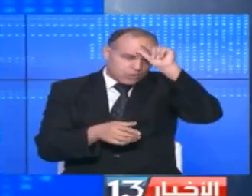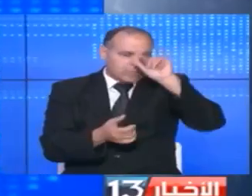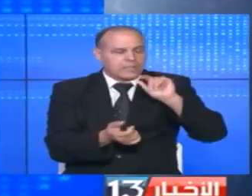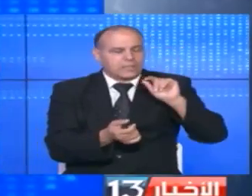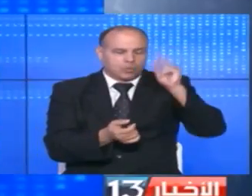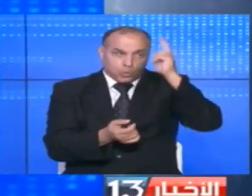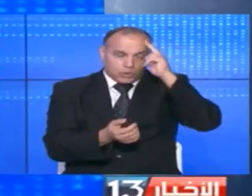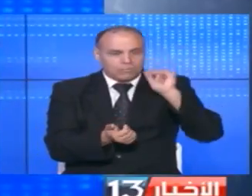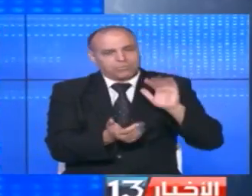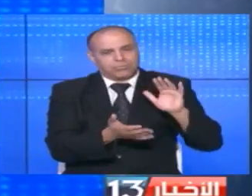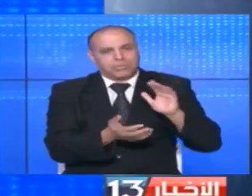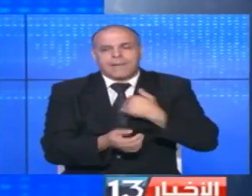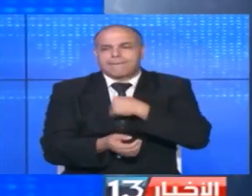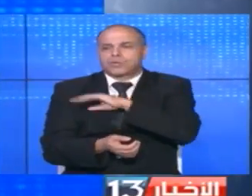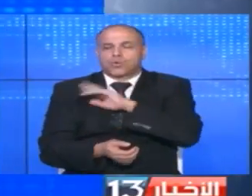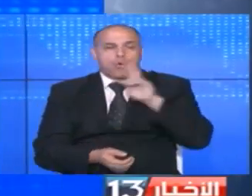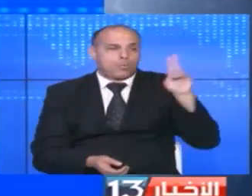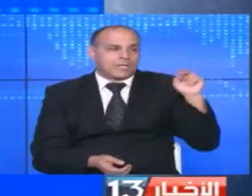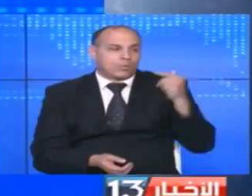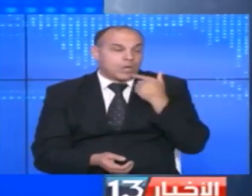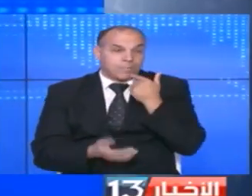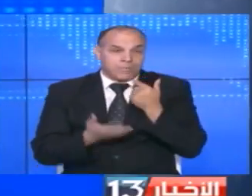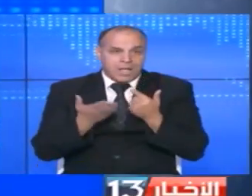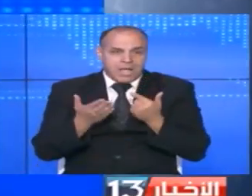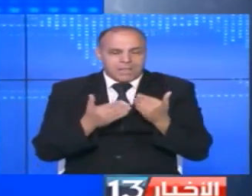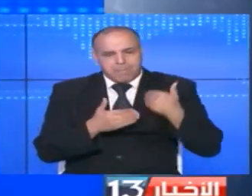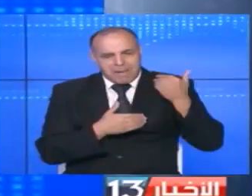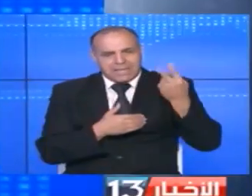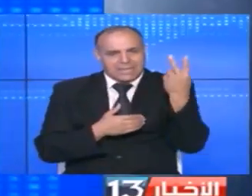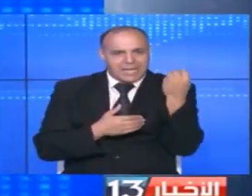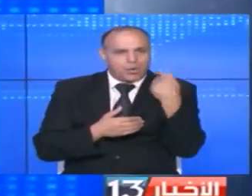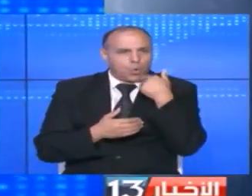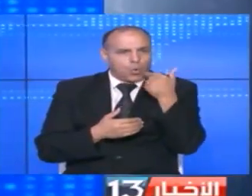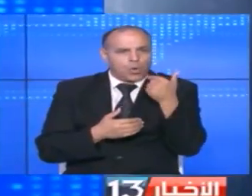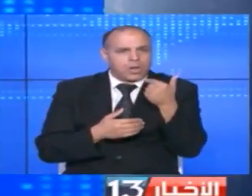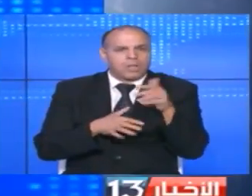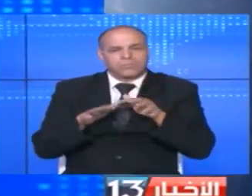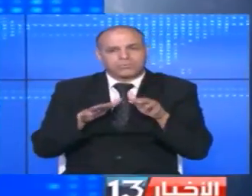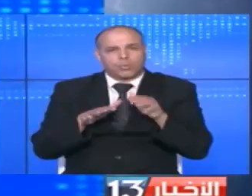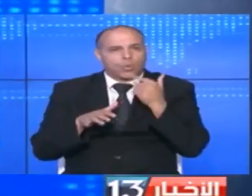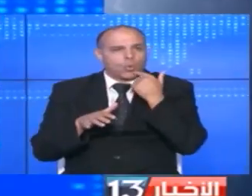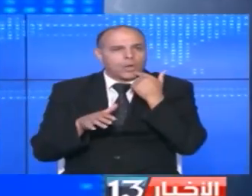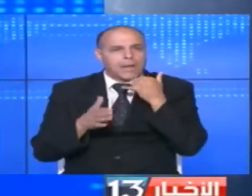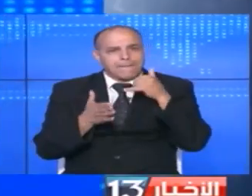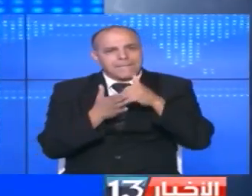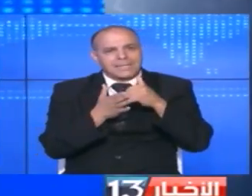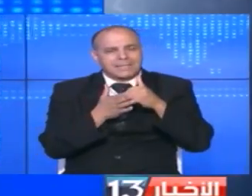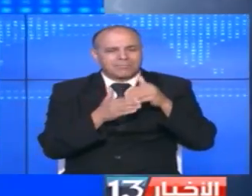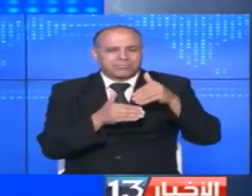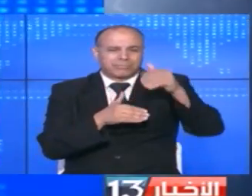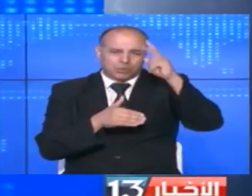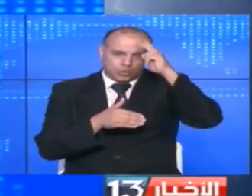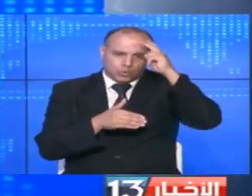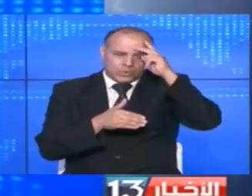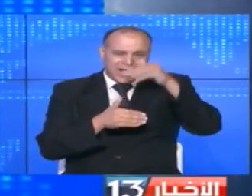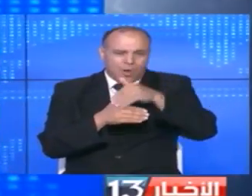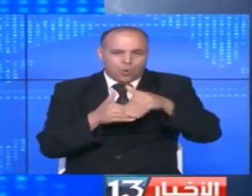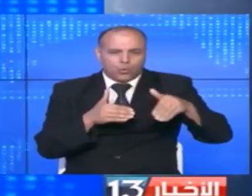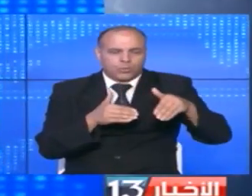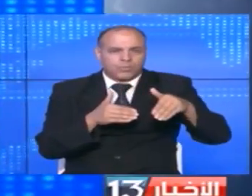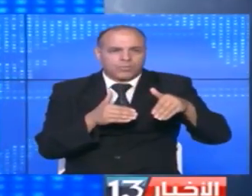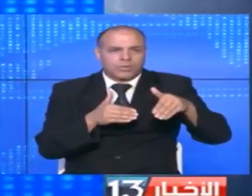باشراف الامم المتحده وذلك بعد يومين من عمليه سموه قرب مدينه نجران السعوديه الحدوديه